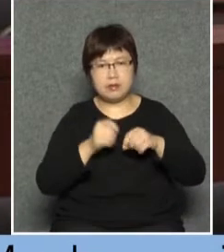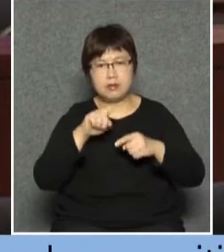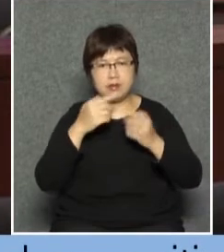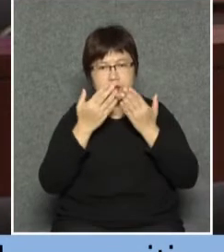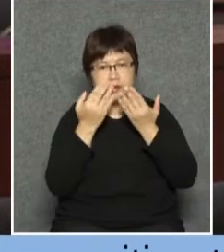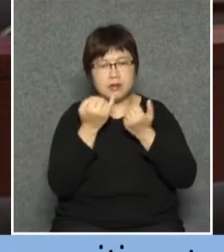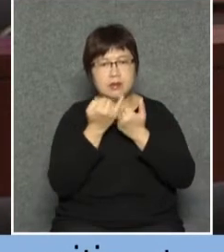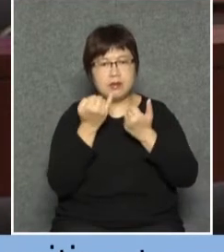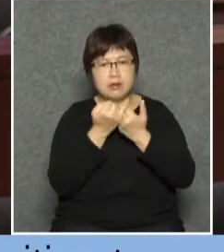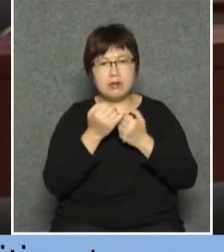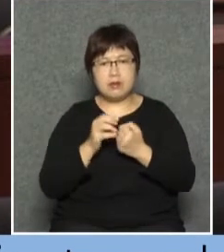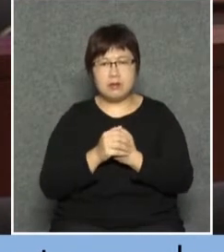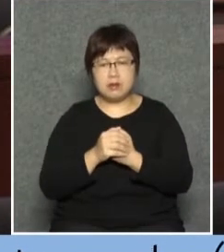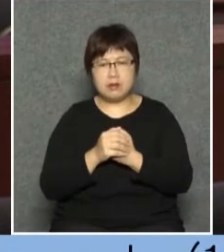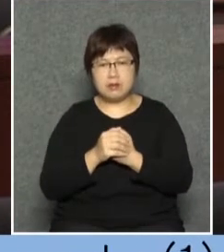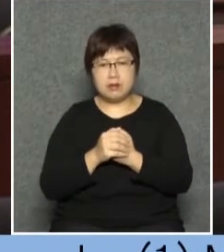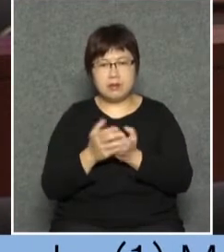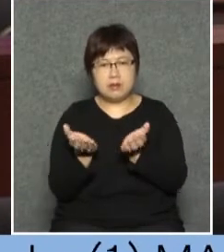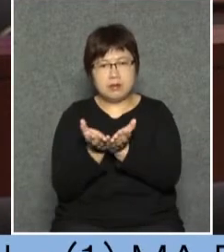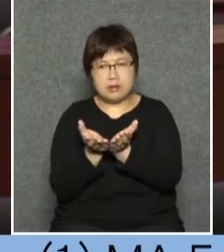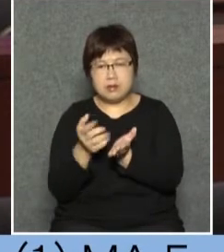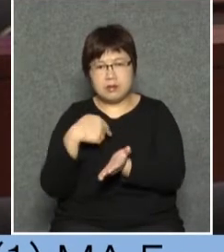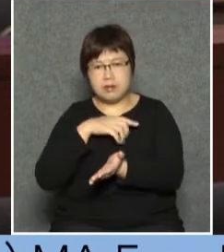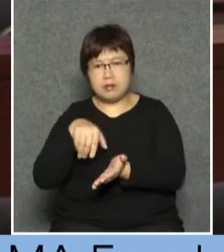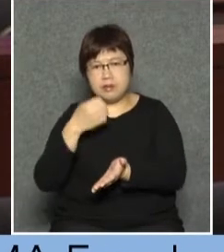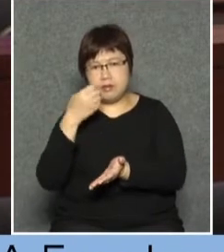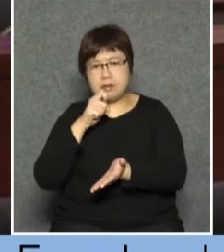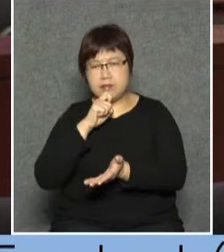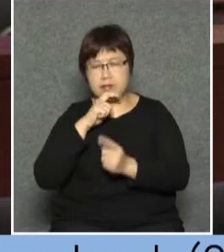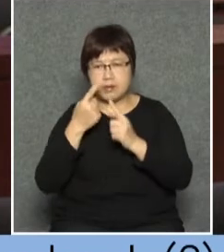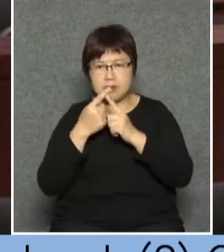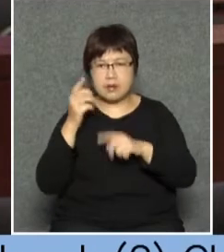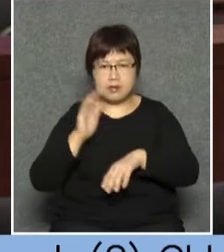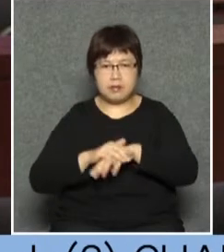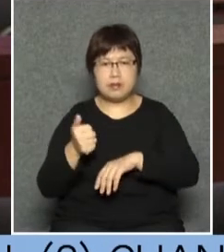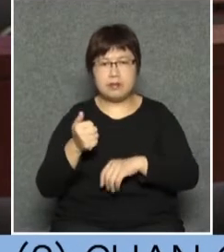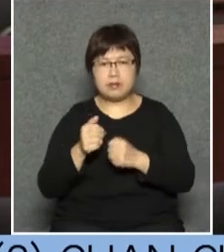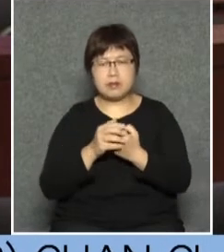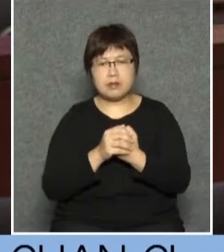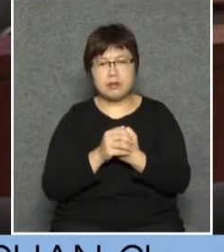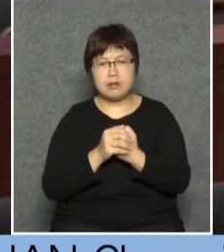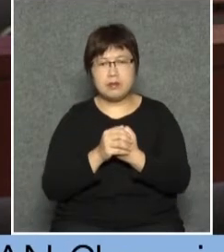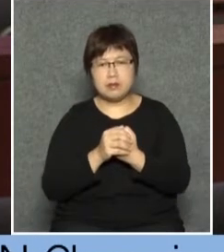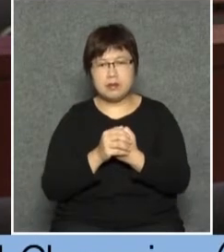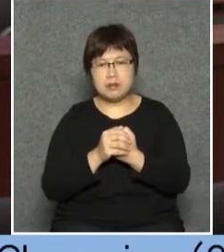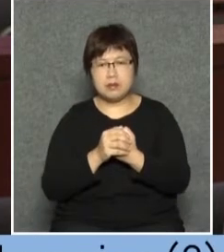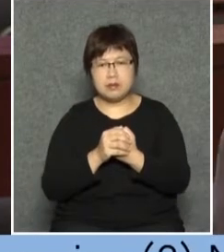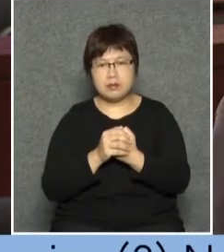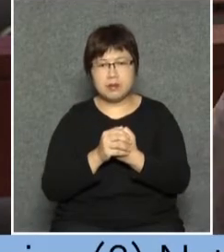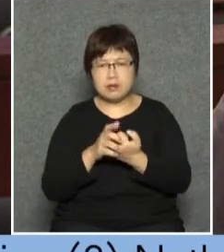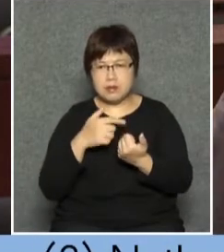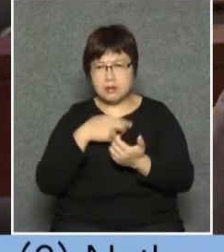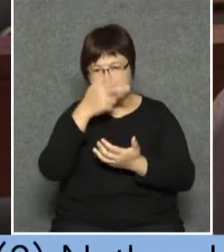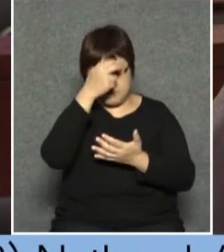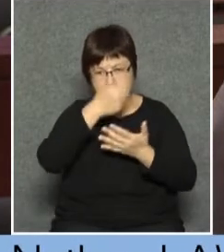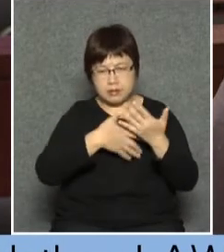生，所以证明我们香港有的是人才，只不过是缺乏了配套政策的